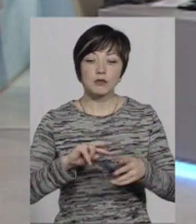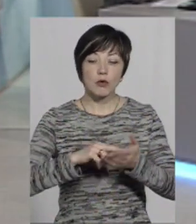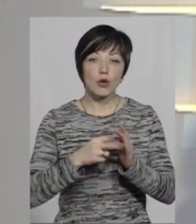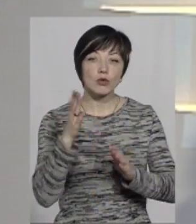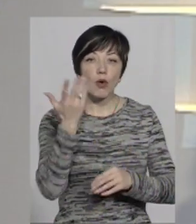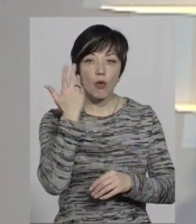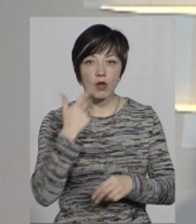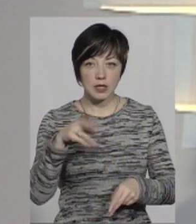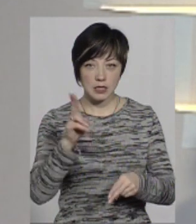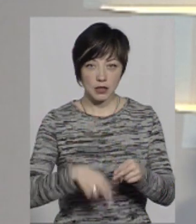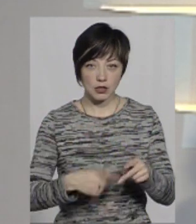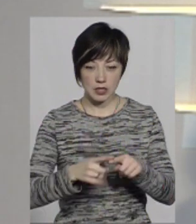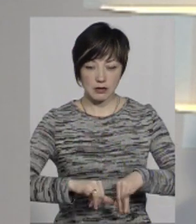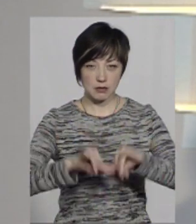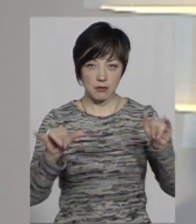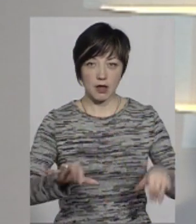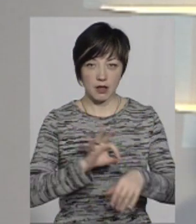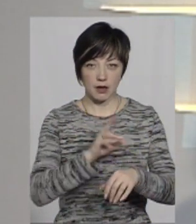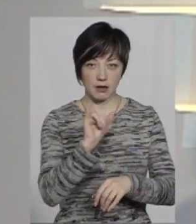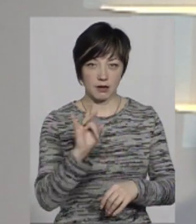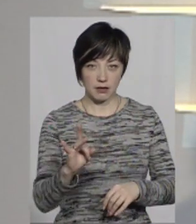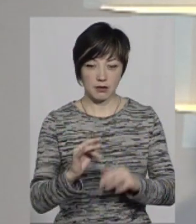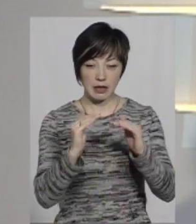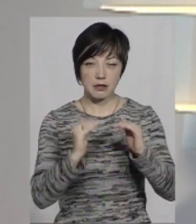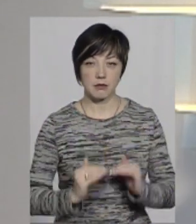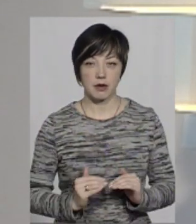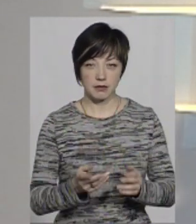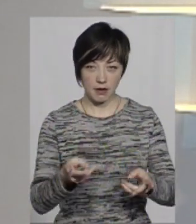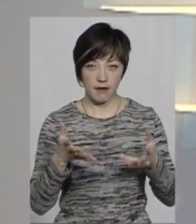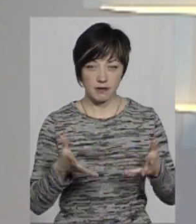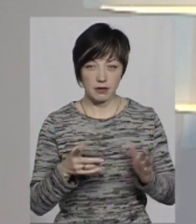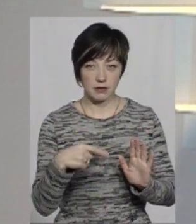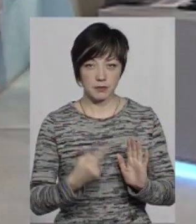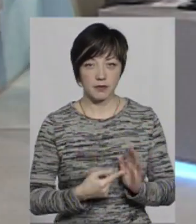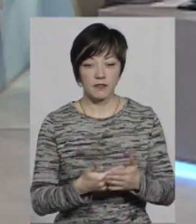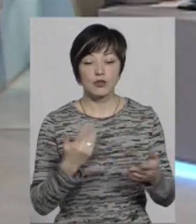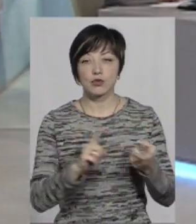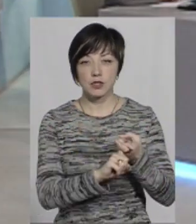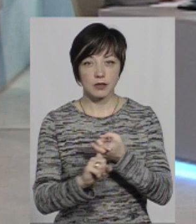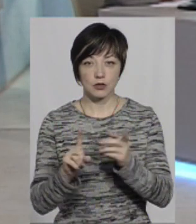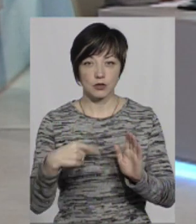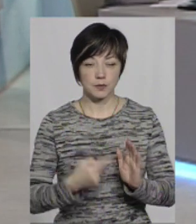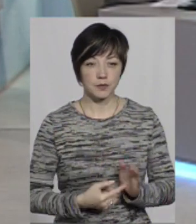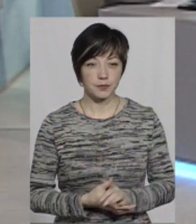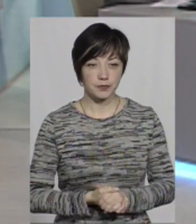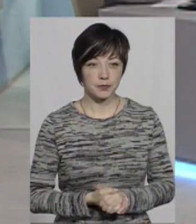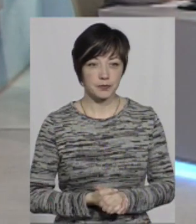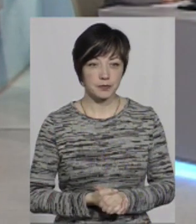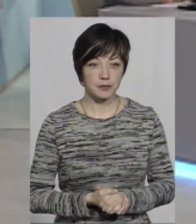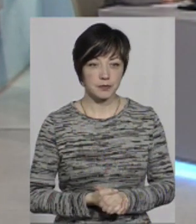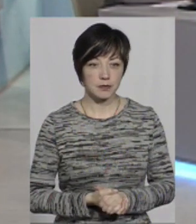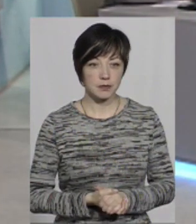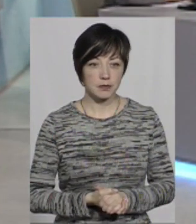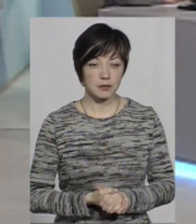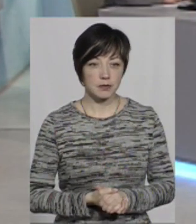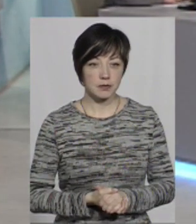спрогнозувати, коли цей спалах піде на спад, на явний спад? від чого це буде залежати? Стисло, будь